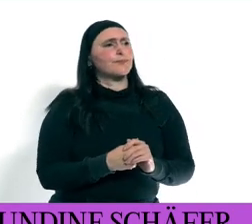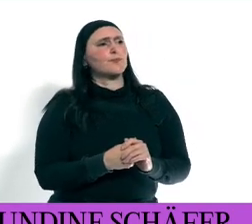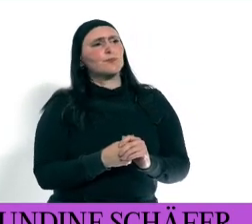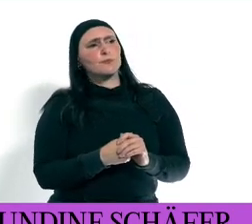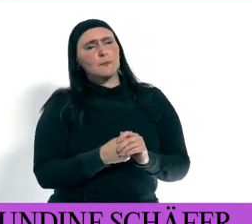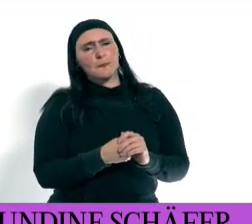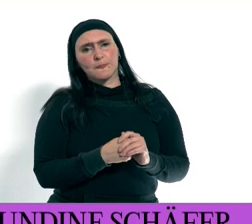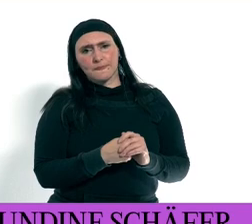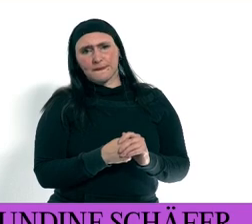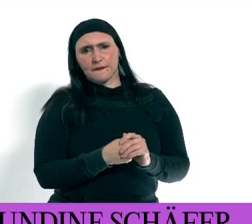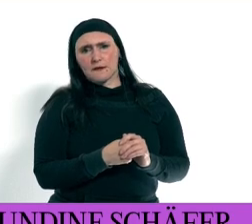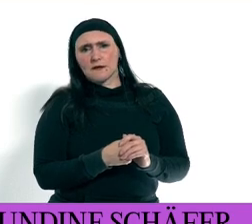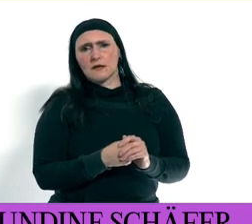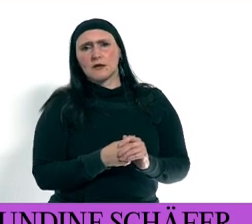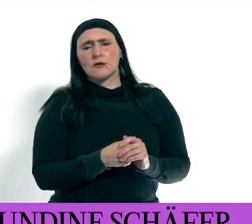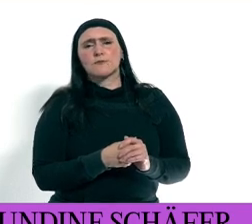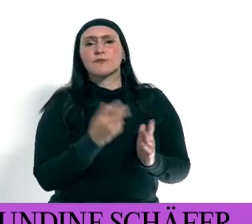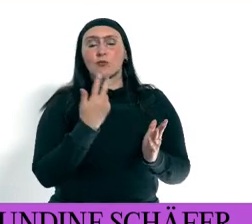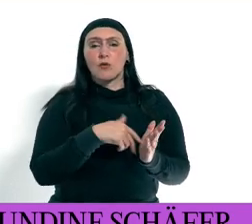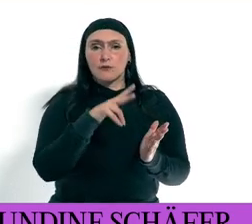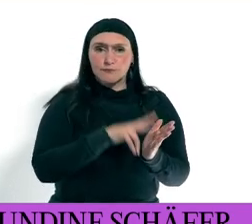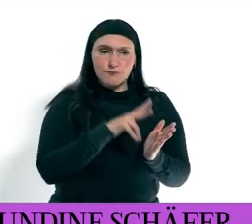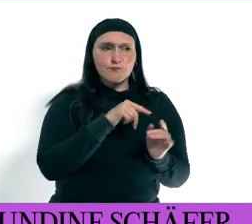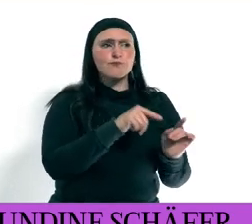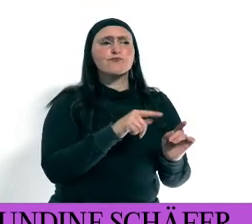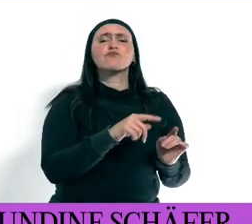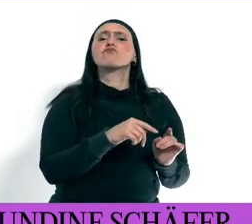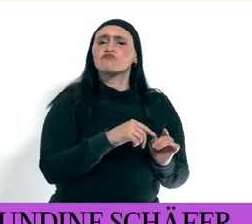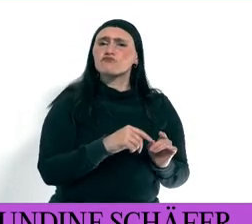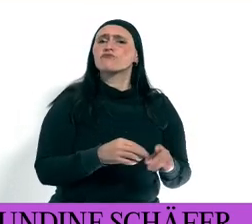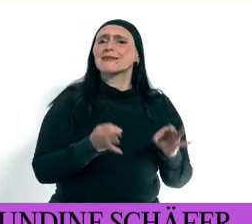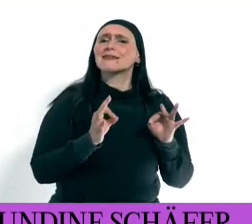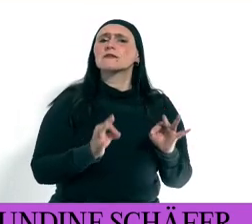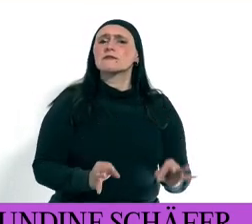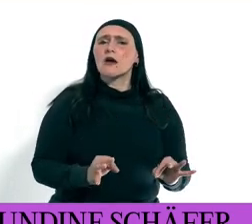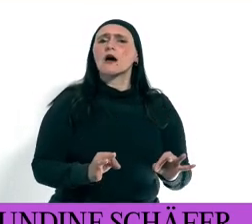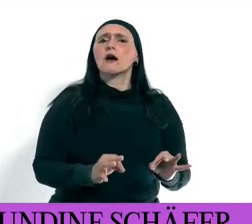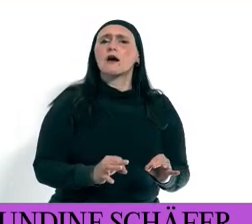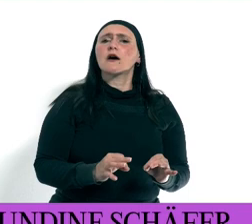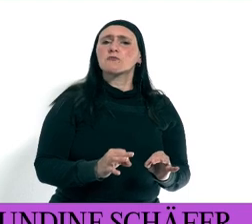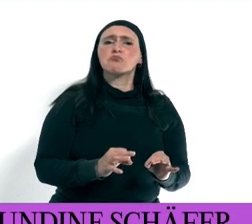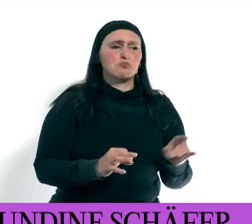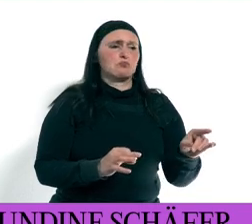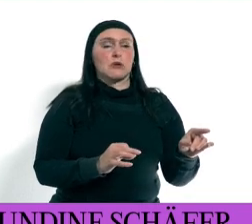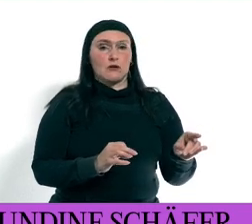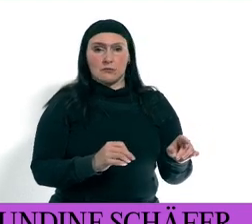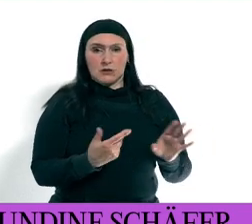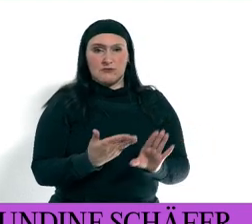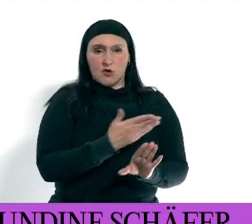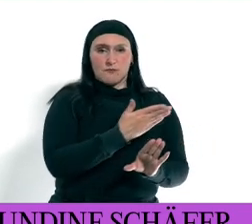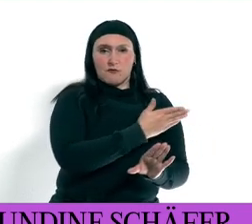And that time we decided, okay, because before that it was really hard to find